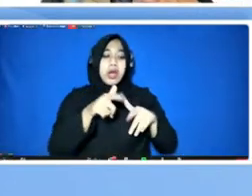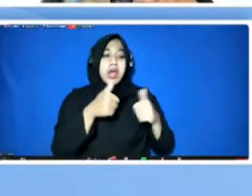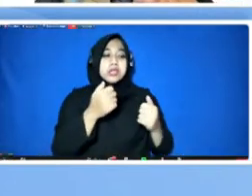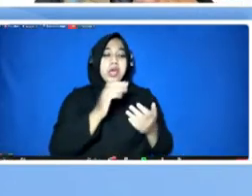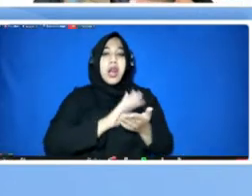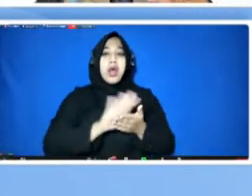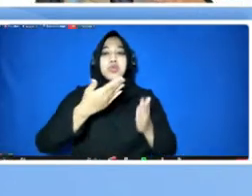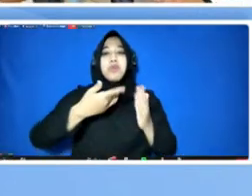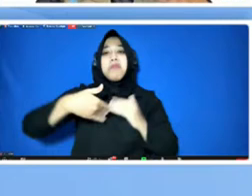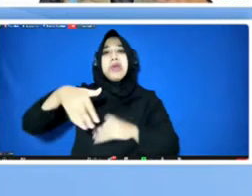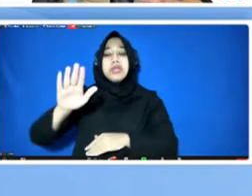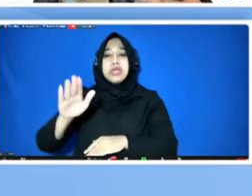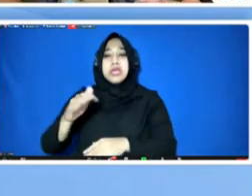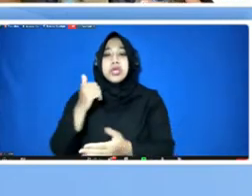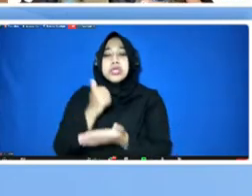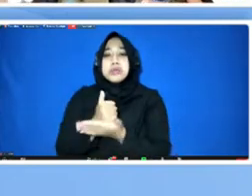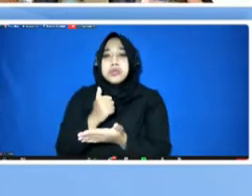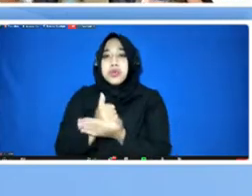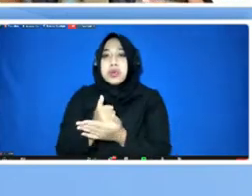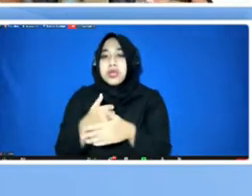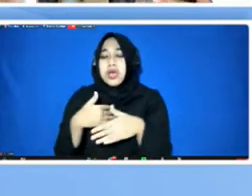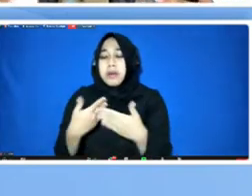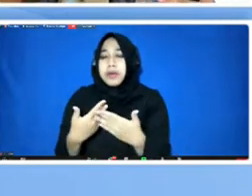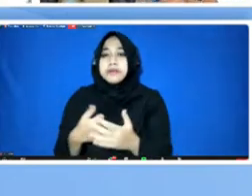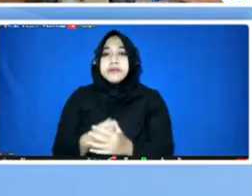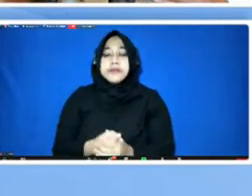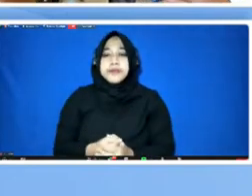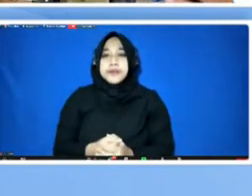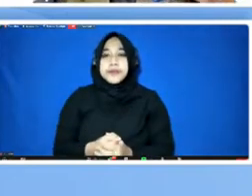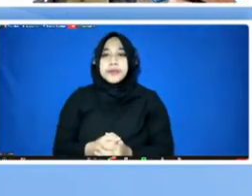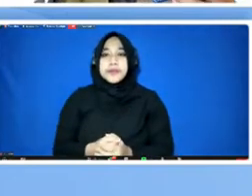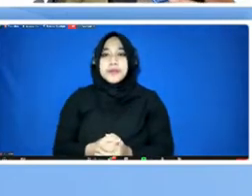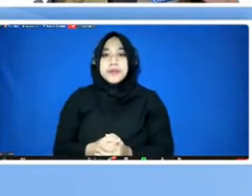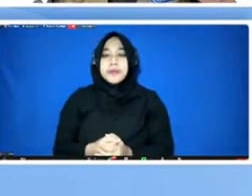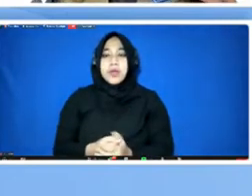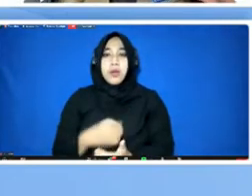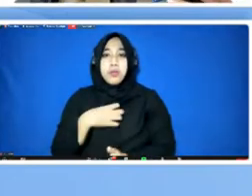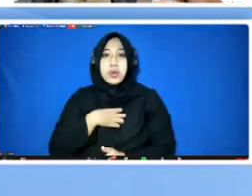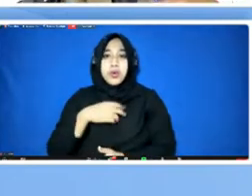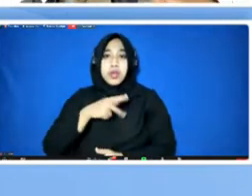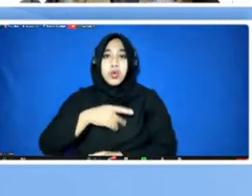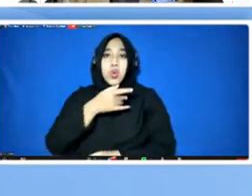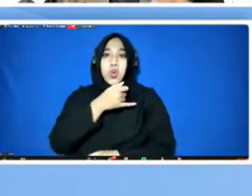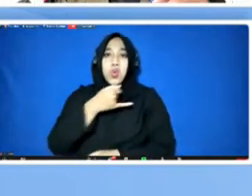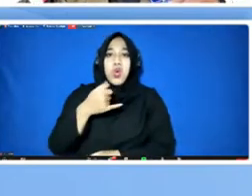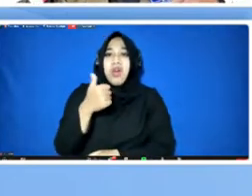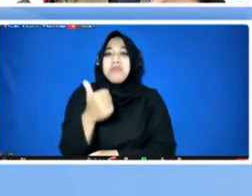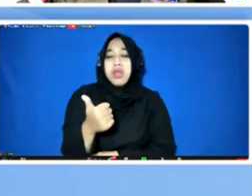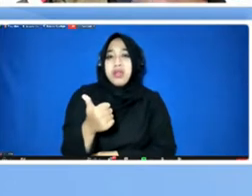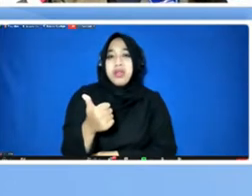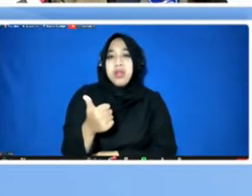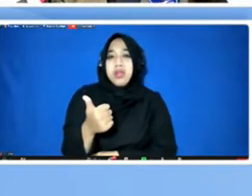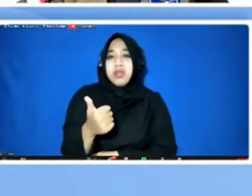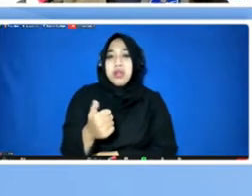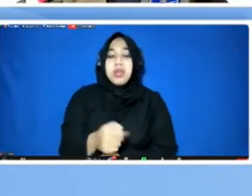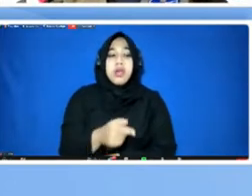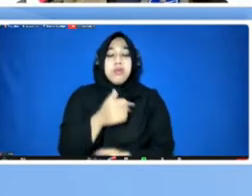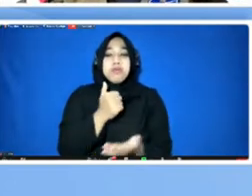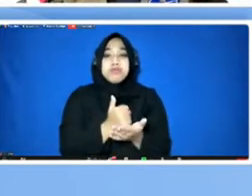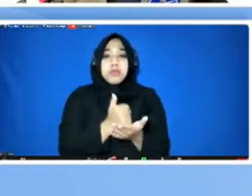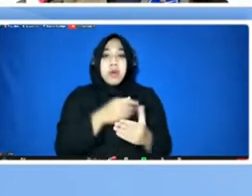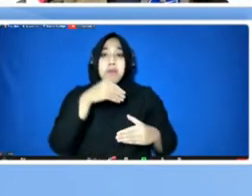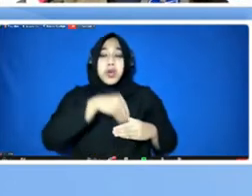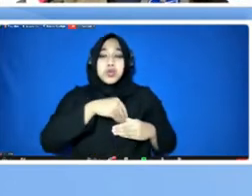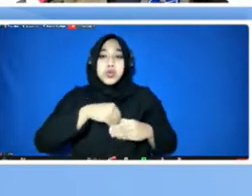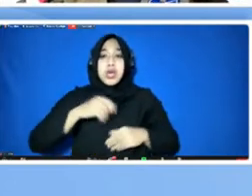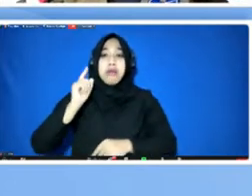gitu. Dan sebenarnya kan itu tidak menurut kami kurang etis gitu. Dan itu mungkin jadi masukan bagi